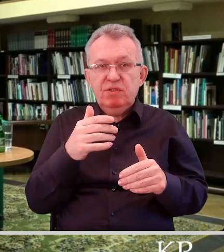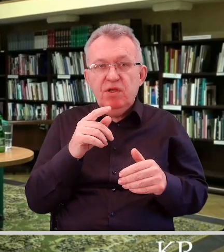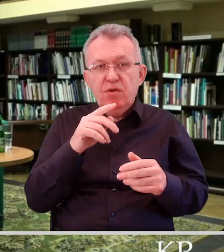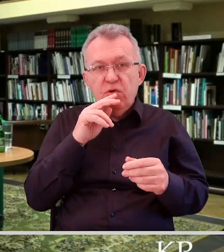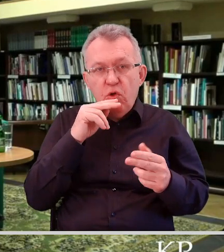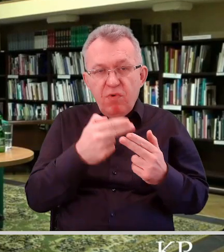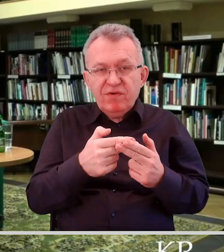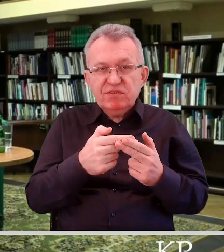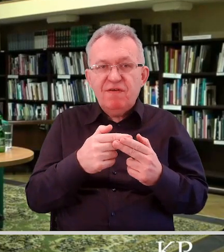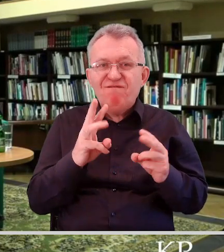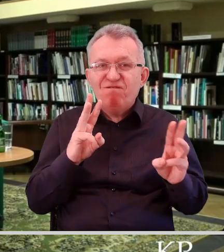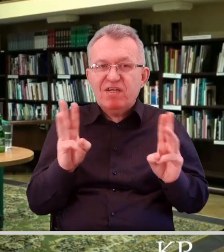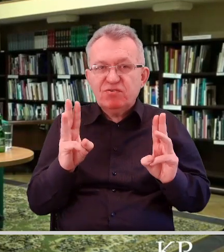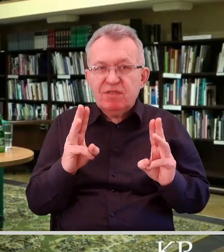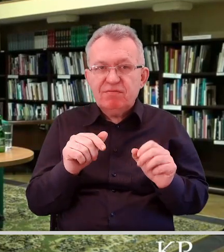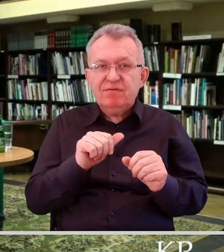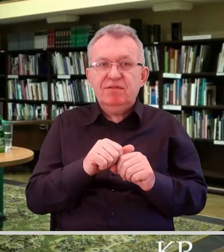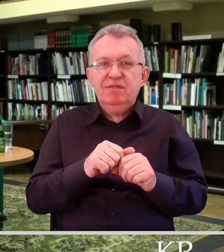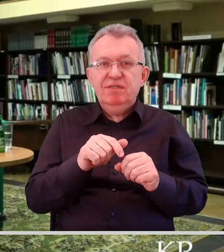podpowiedź warsztatową trochę,